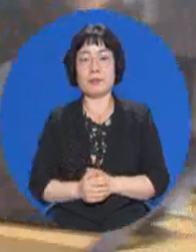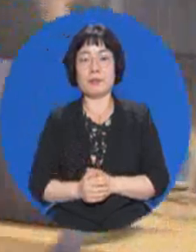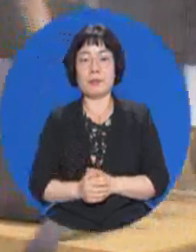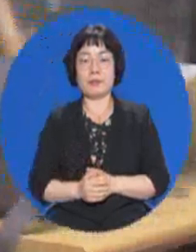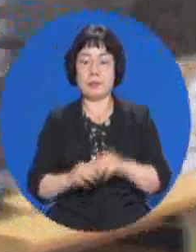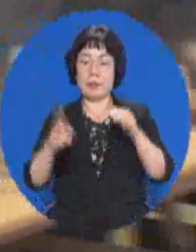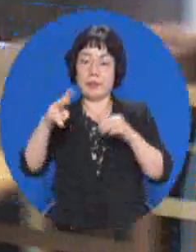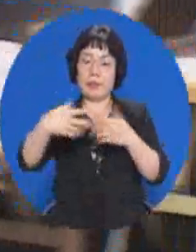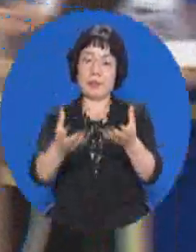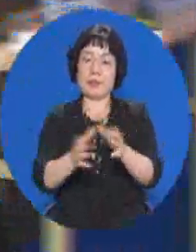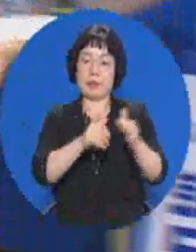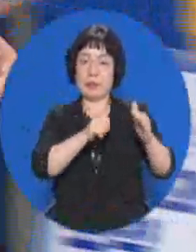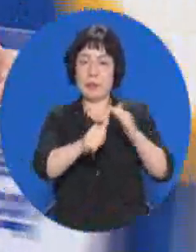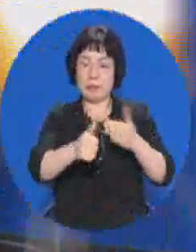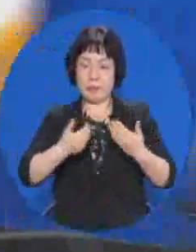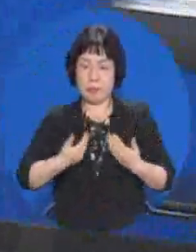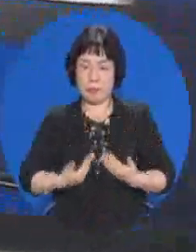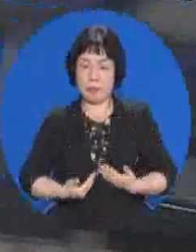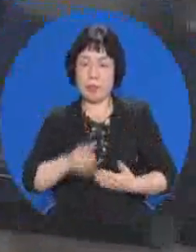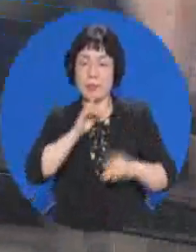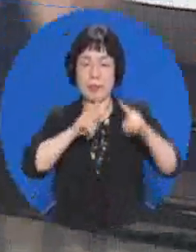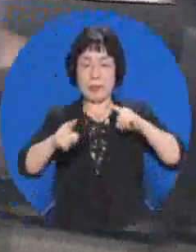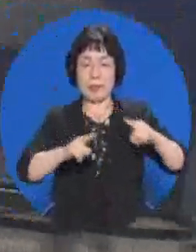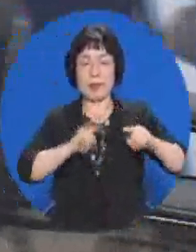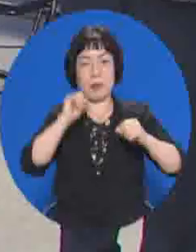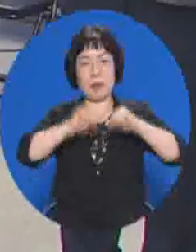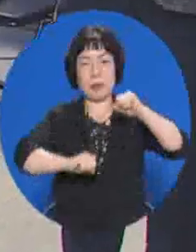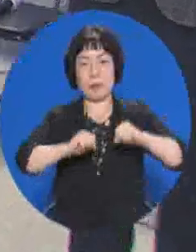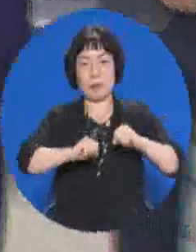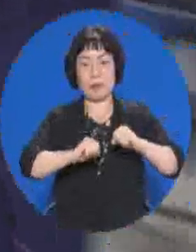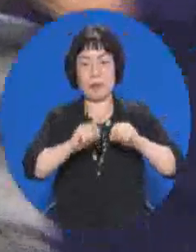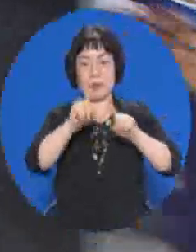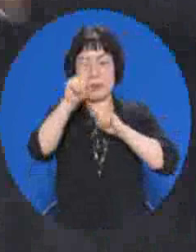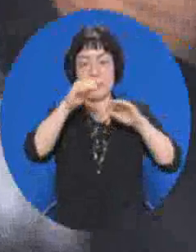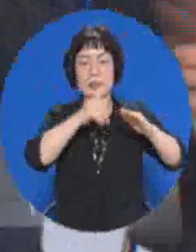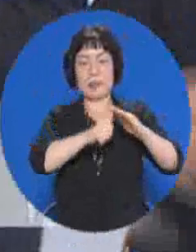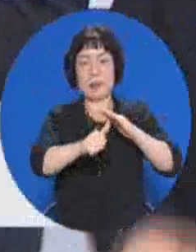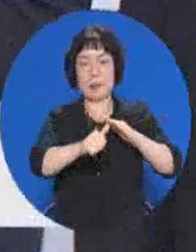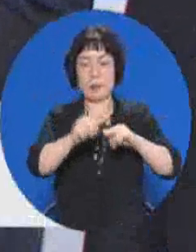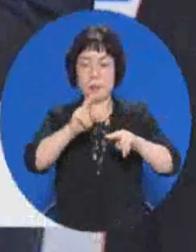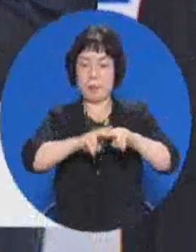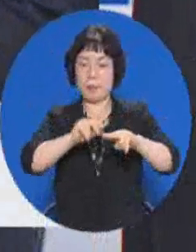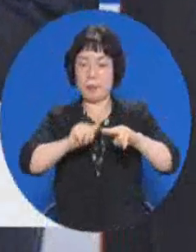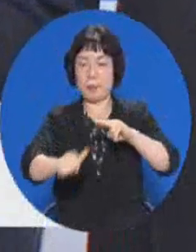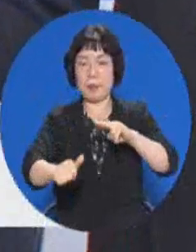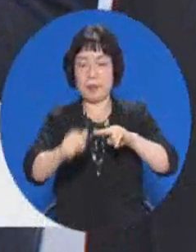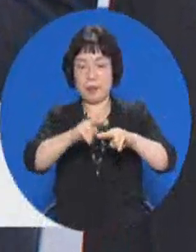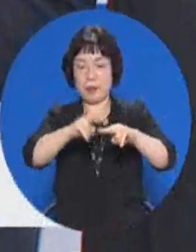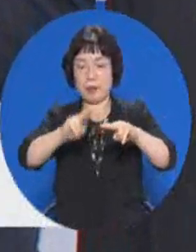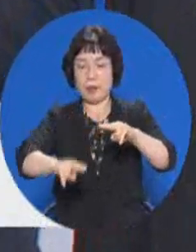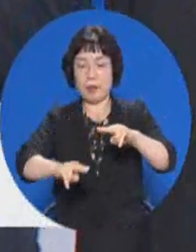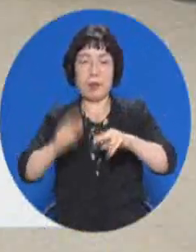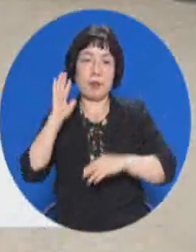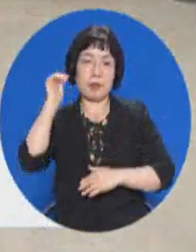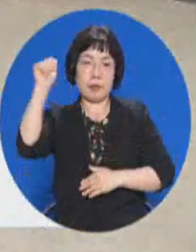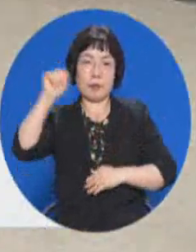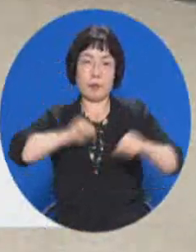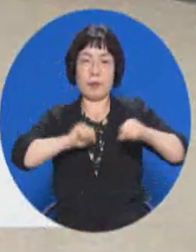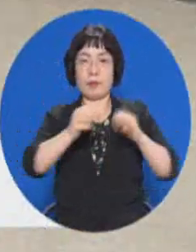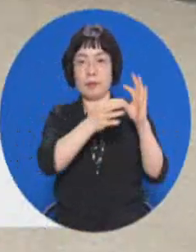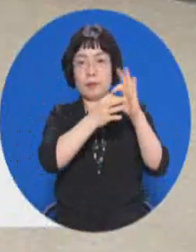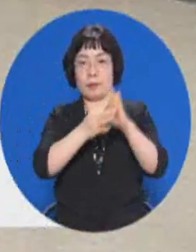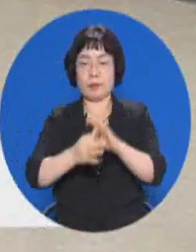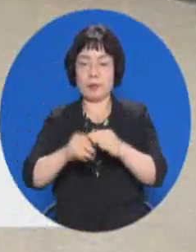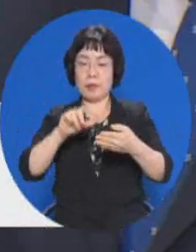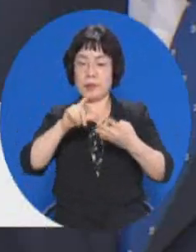거대 여당의 대표로서 신중한 언행을 이어오던 이낙연 대표가 대표직에서 물러나 본격적인 대권 행보에 나섭니다.